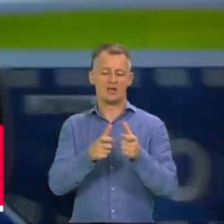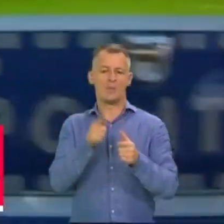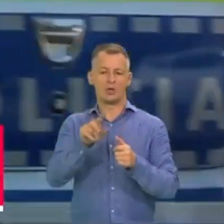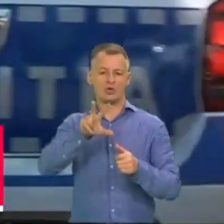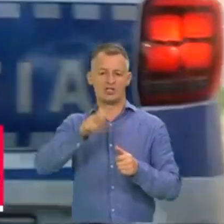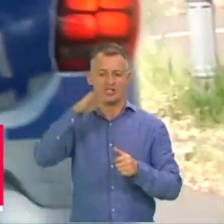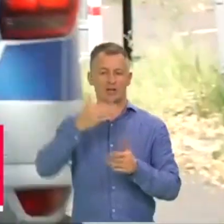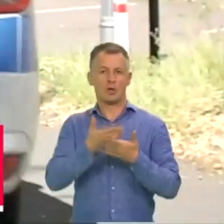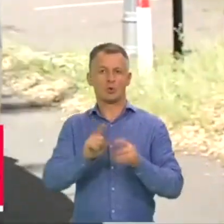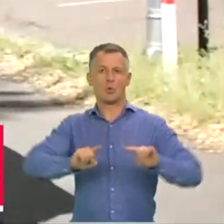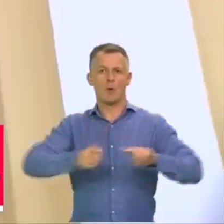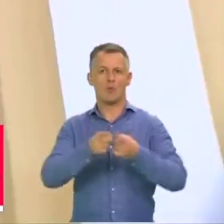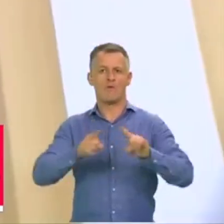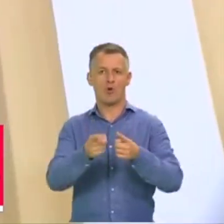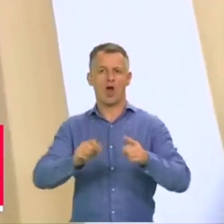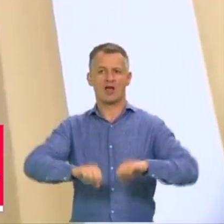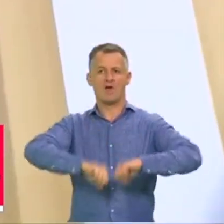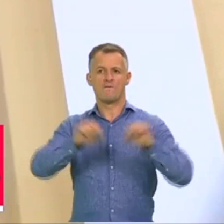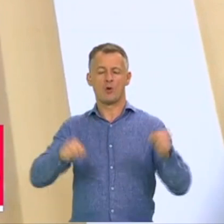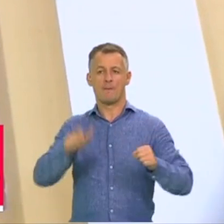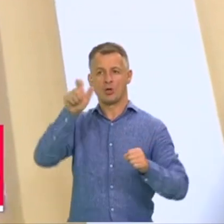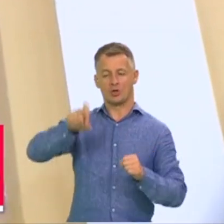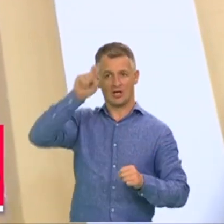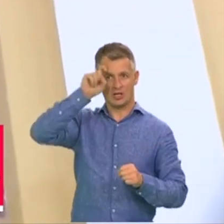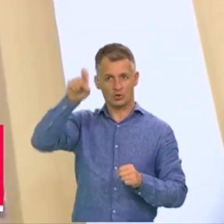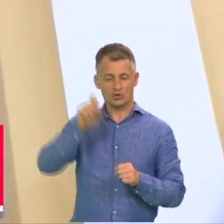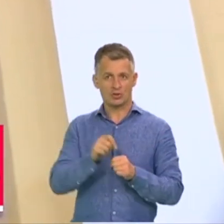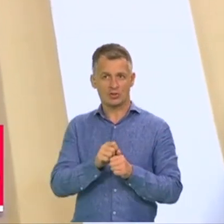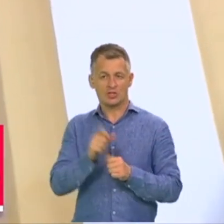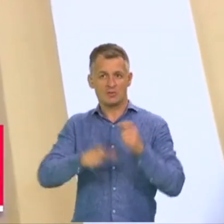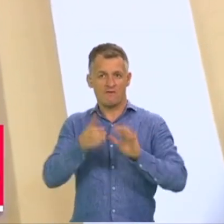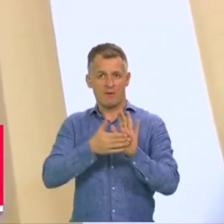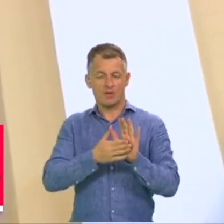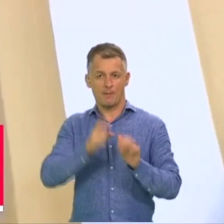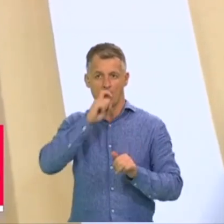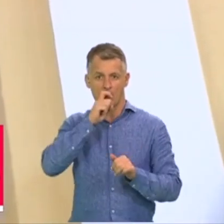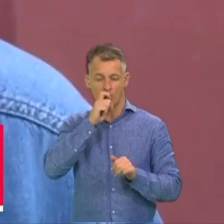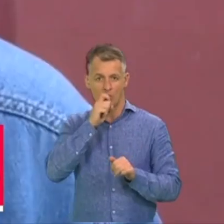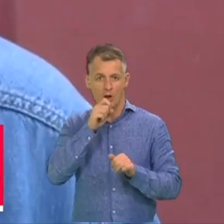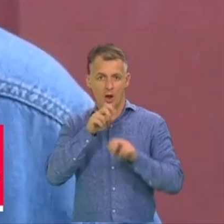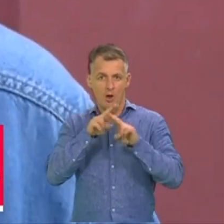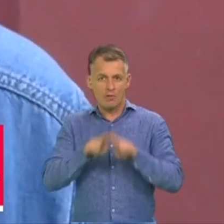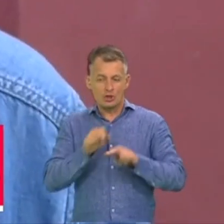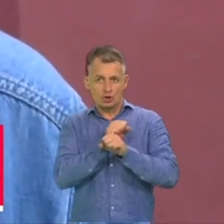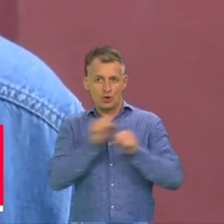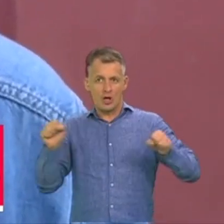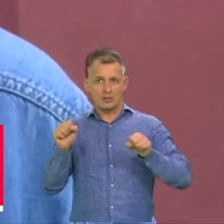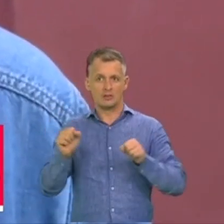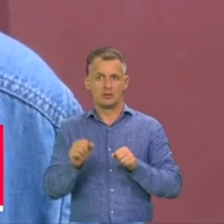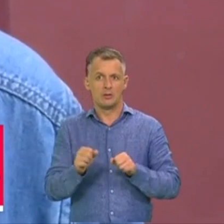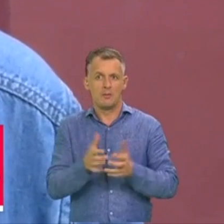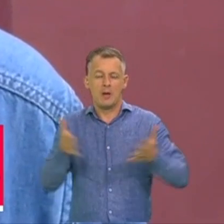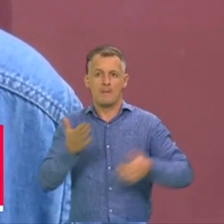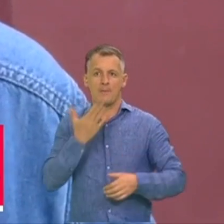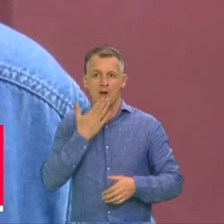pentru tentativă de viol. Credincioșii care au aflat de fapta călugărului au rămas șocați. Mare păcat pentru el, ca